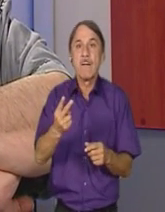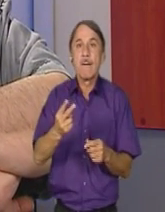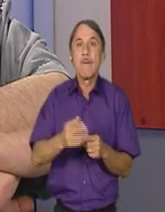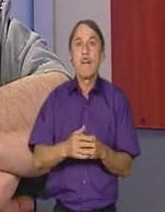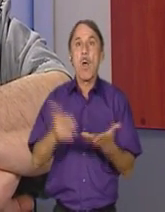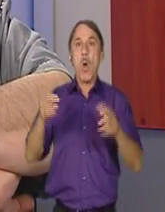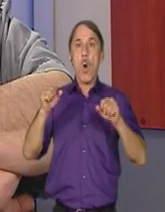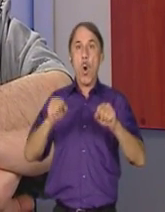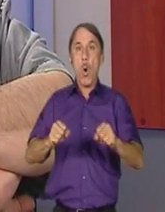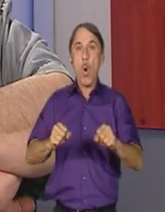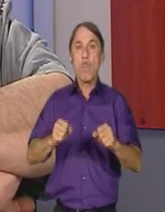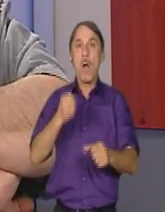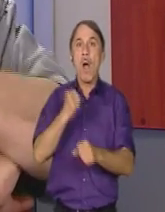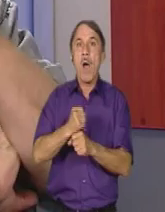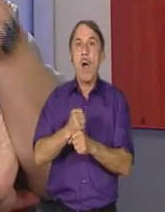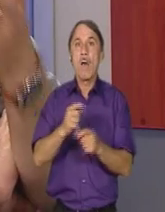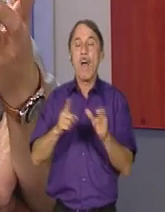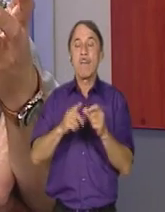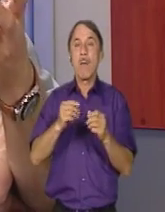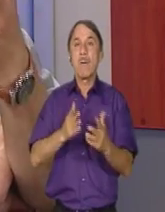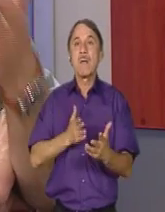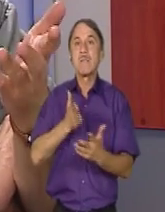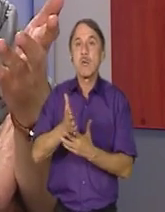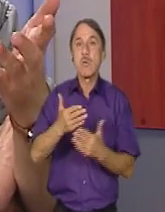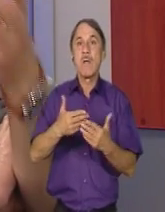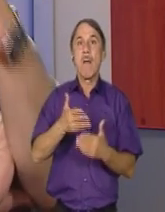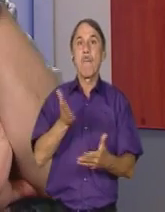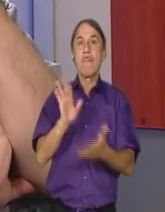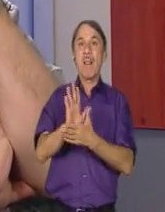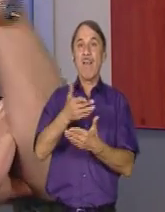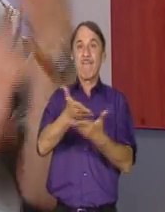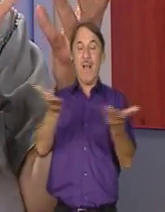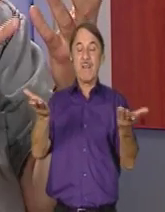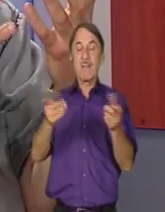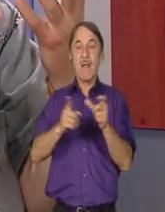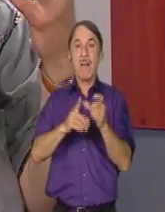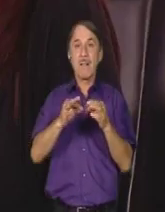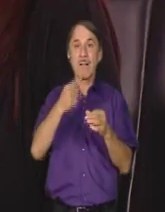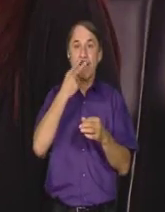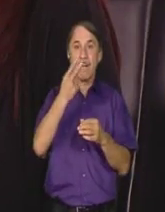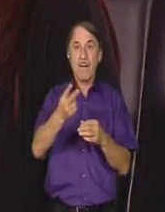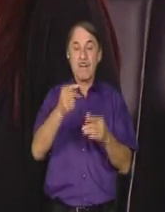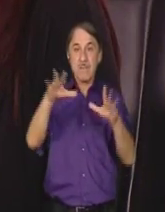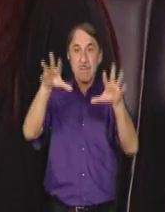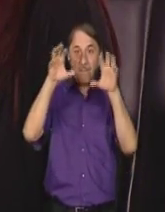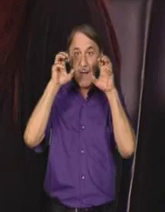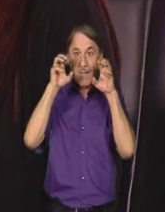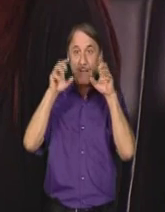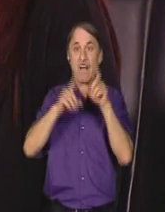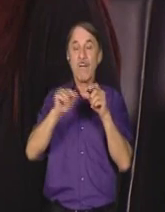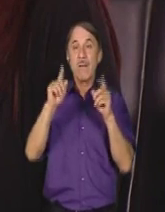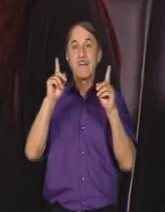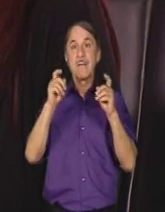ljudi ozbiljno rade da bi izašli pred vas i da bi nešto izvili, a vi za to